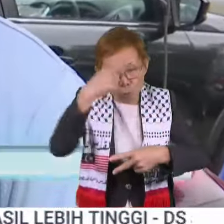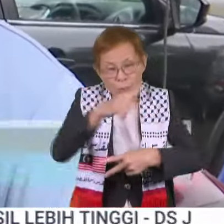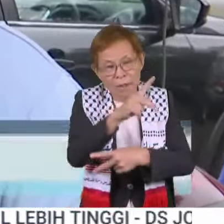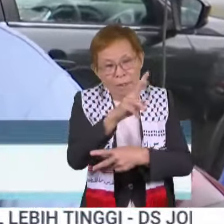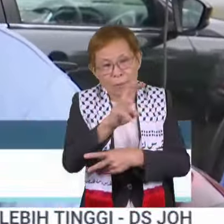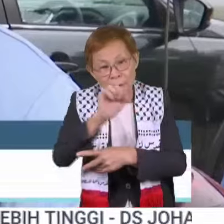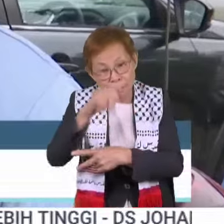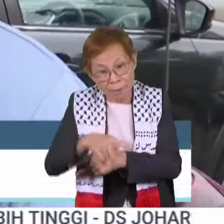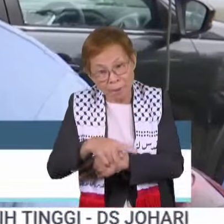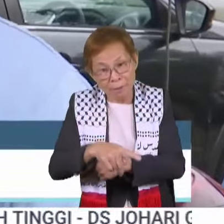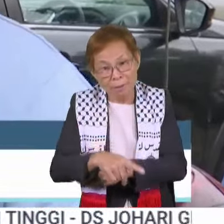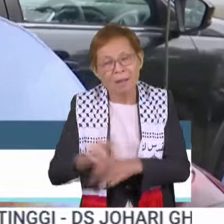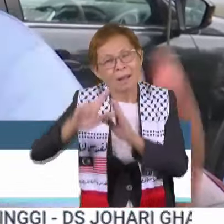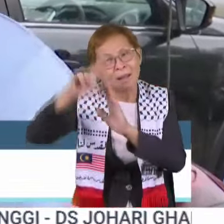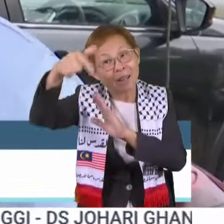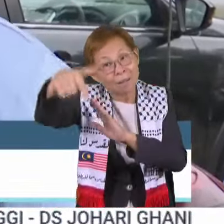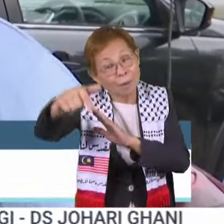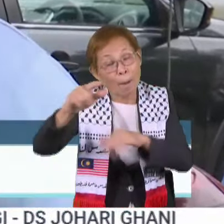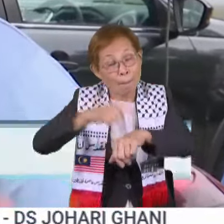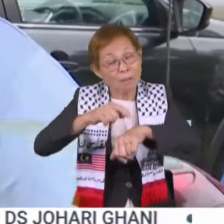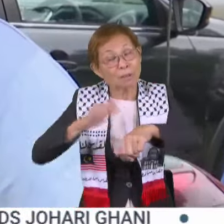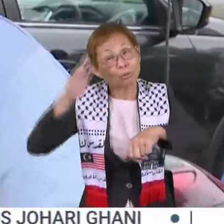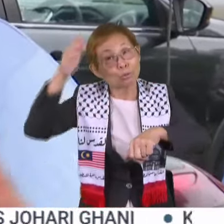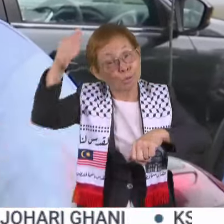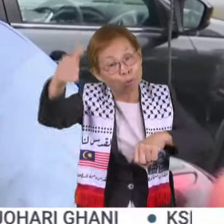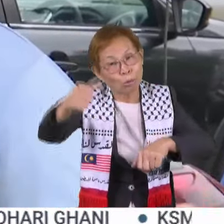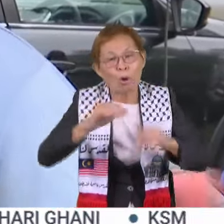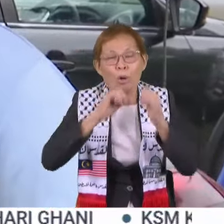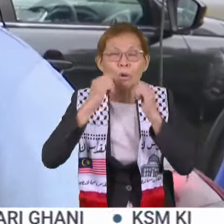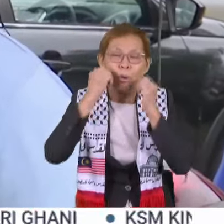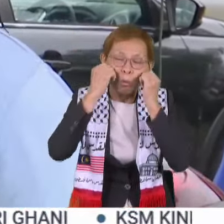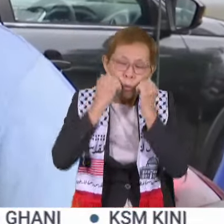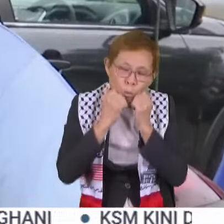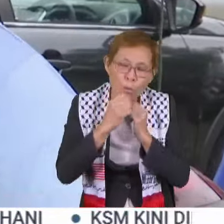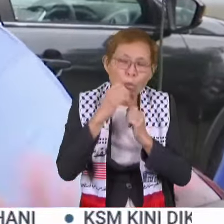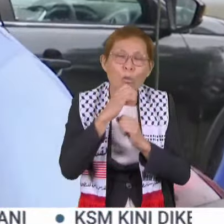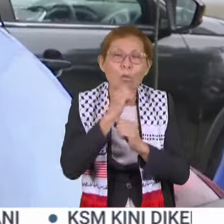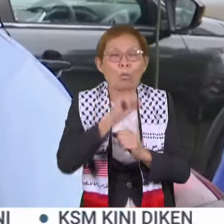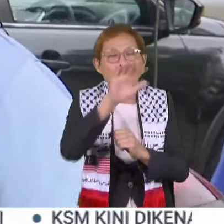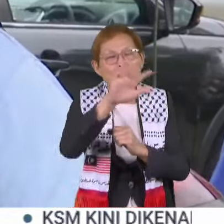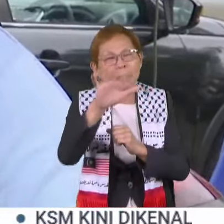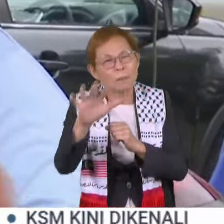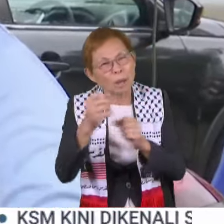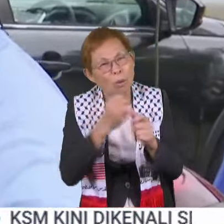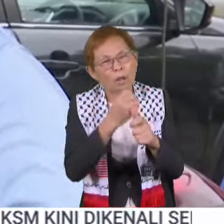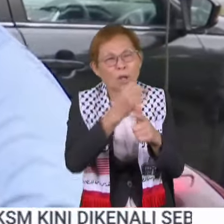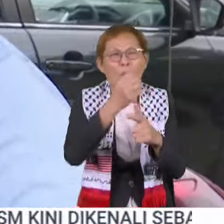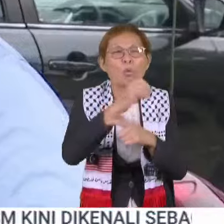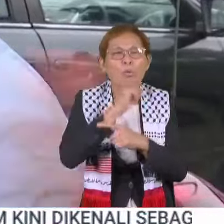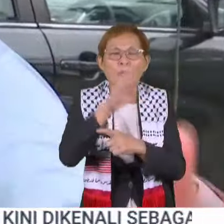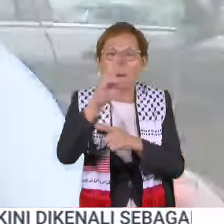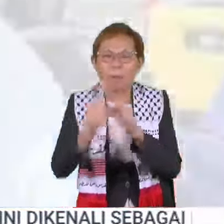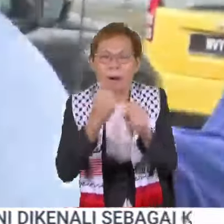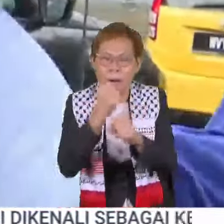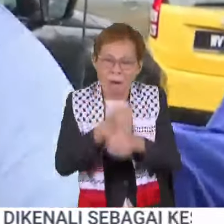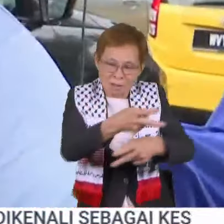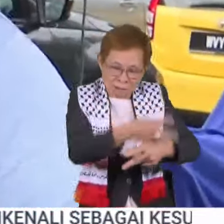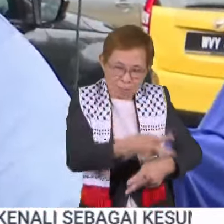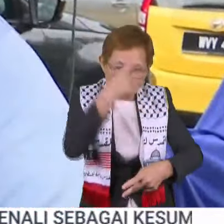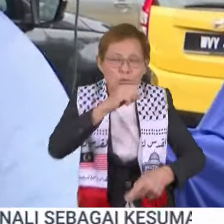KP supaya nanti di masa hari tua nanti ketika umur anda 55 tahun ataupun kur 60 tahun anda untuk hari